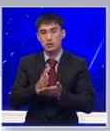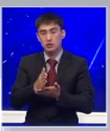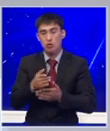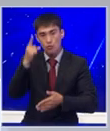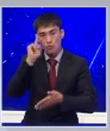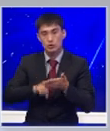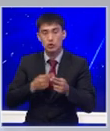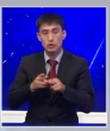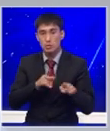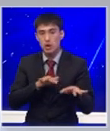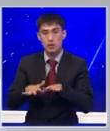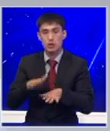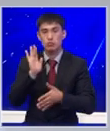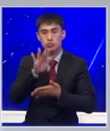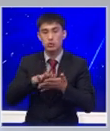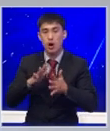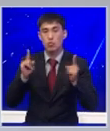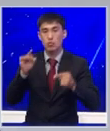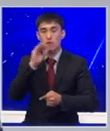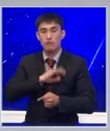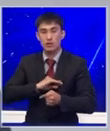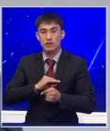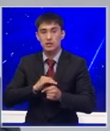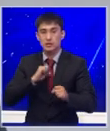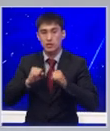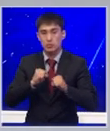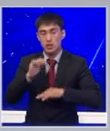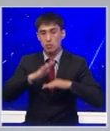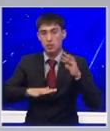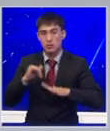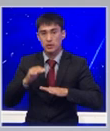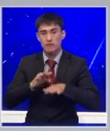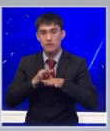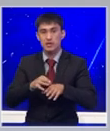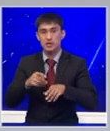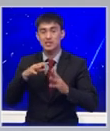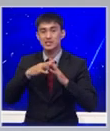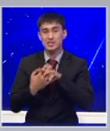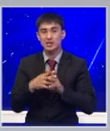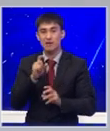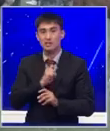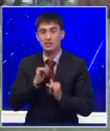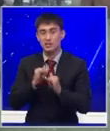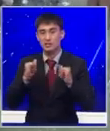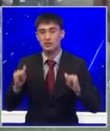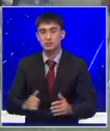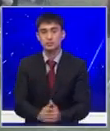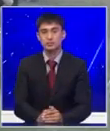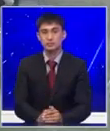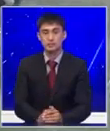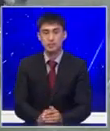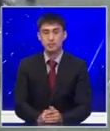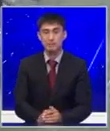уверен что данные мероприятия несет Огромный вклад закрепление практики ведении сельского хозяйства его развития